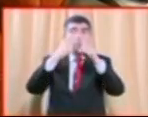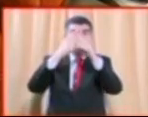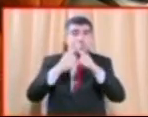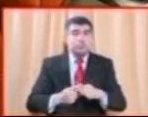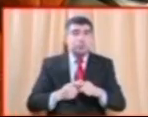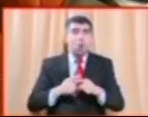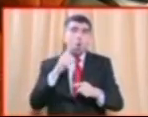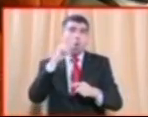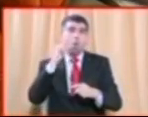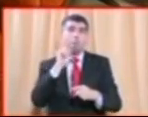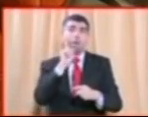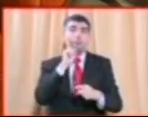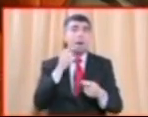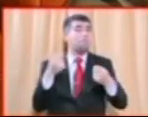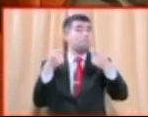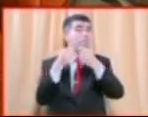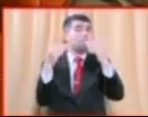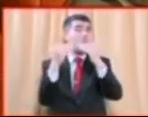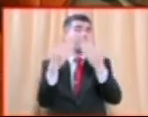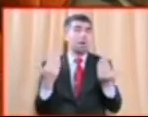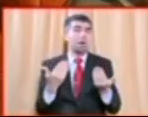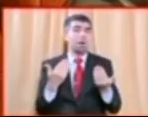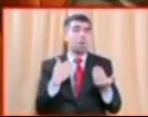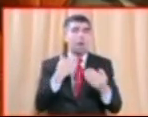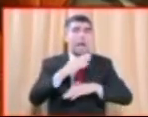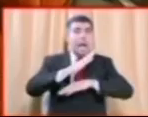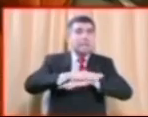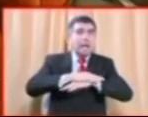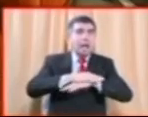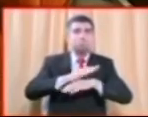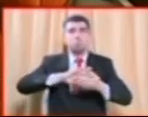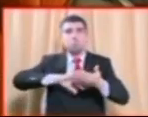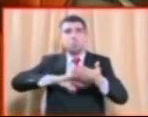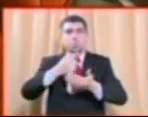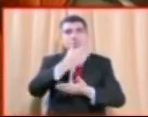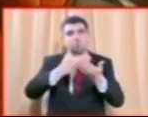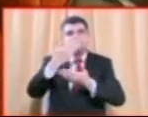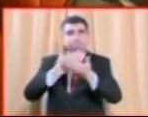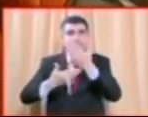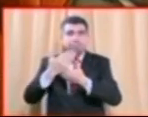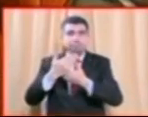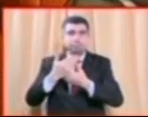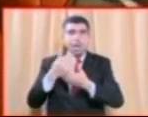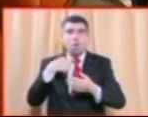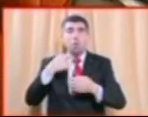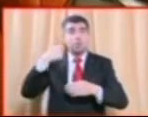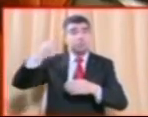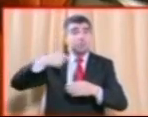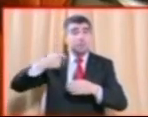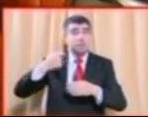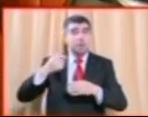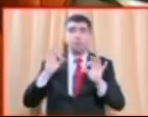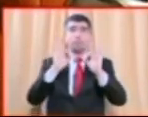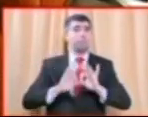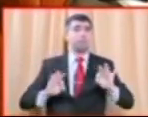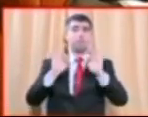المعايير، ولكن مع الاسف ما كتحترمش. وكاين الناس اللي كيقول لك عندي الدخل صفر، واش كاين عباد الله شي واحد عنده دخل صفر وقراو